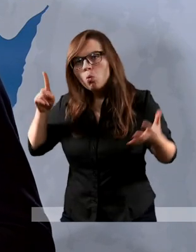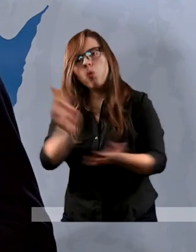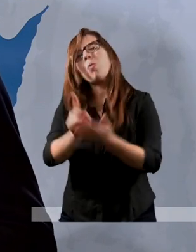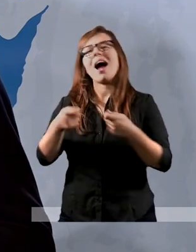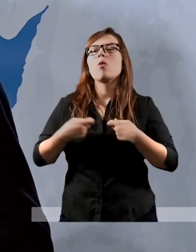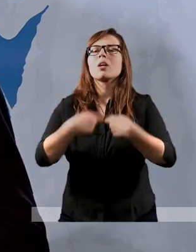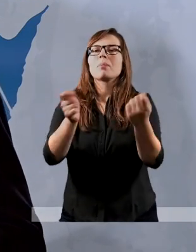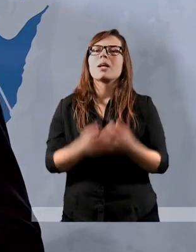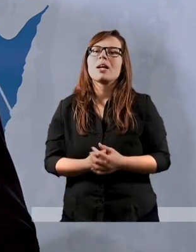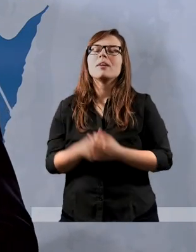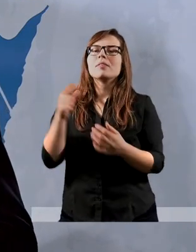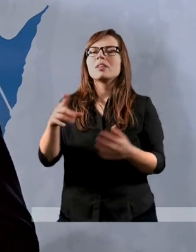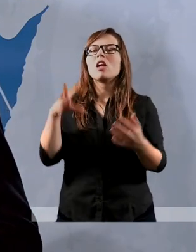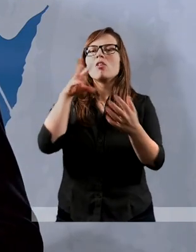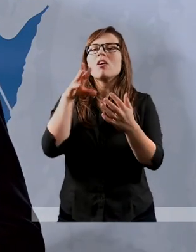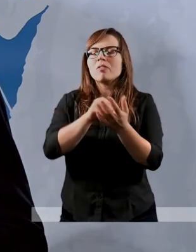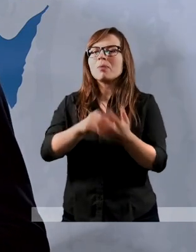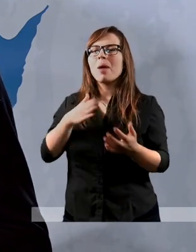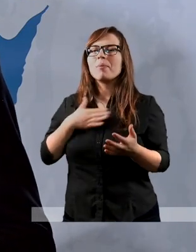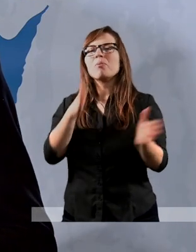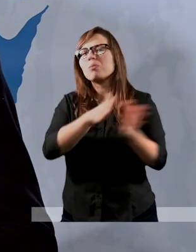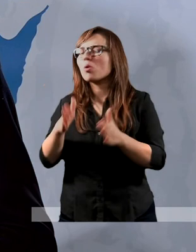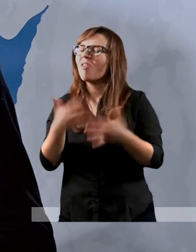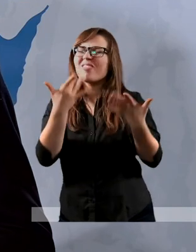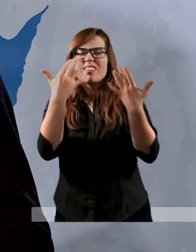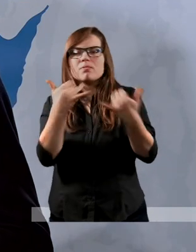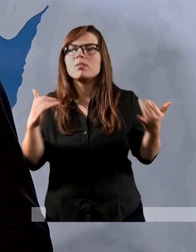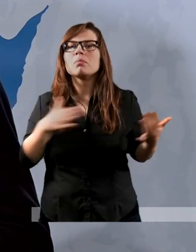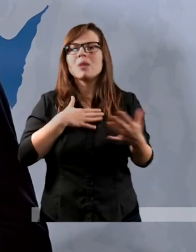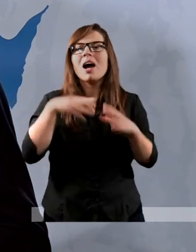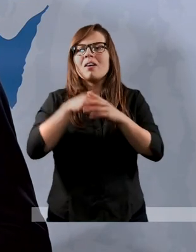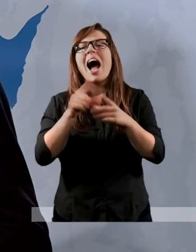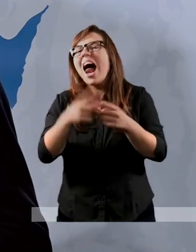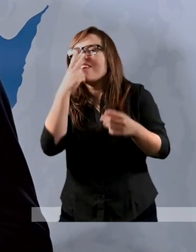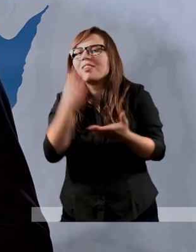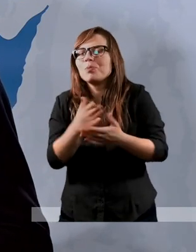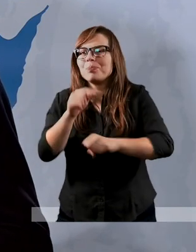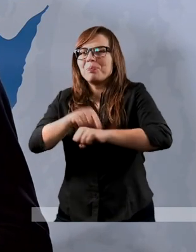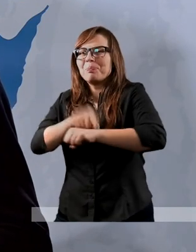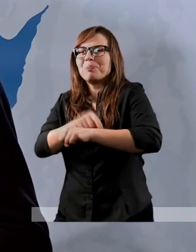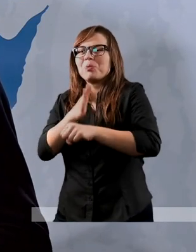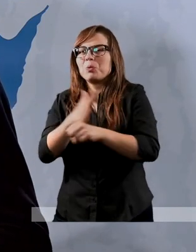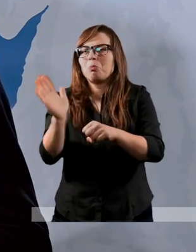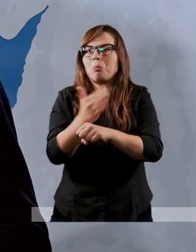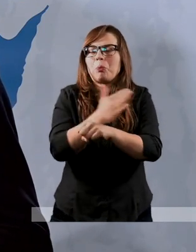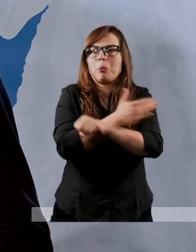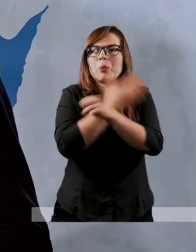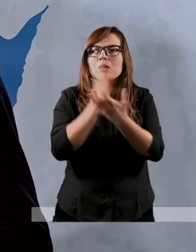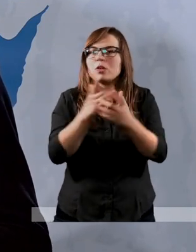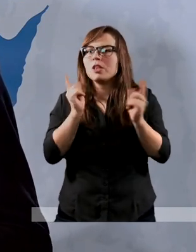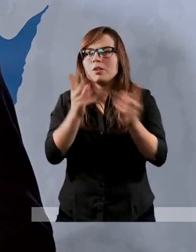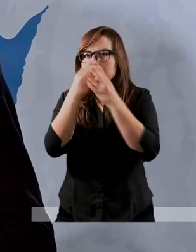udało. Tych doświadczeń miałem przygotowanych jeszcze więcej w ściądze, ale widzę, że mój czas już tutaj dobiegł